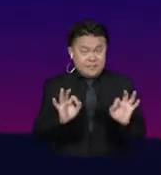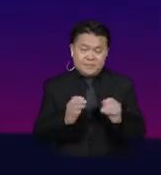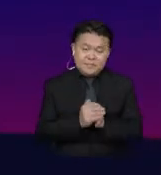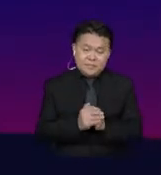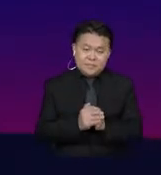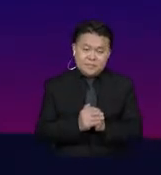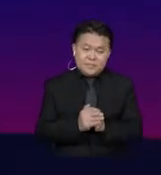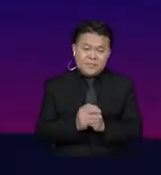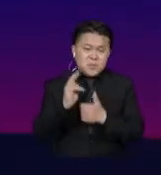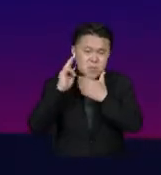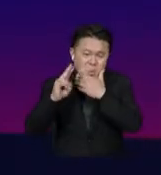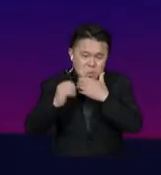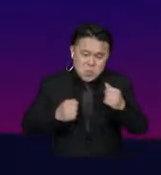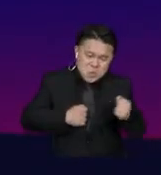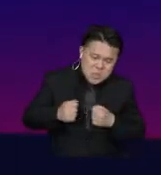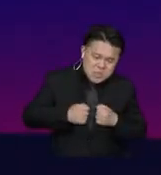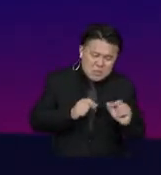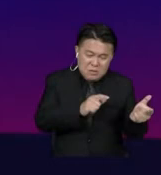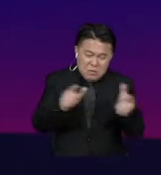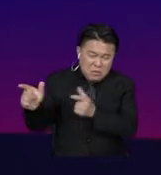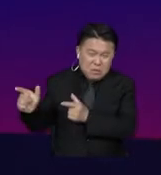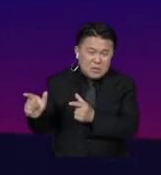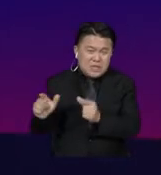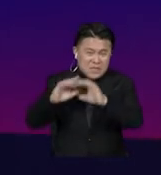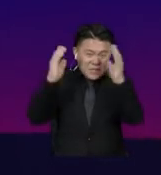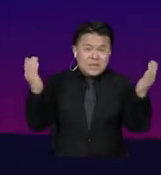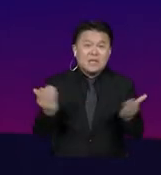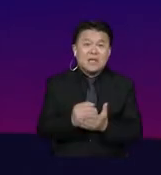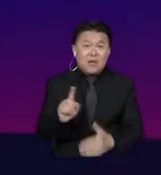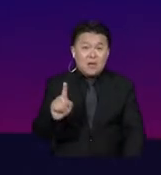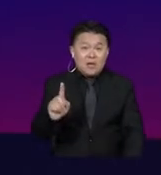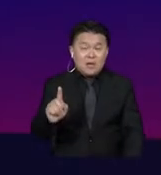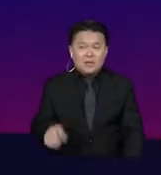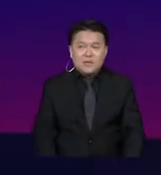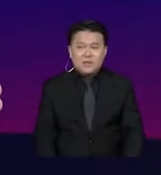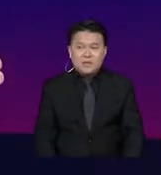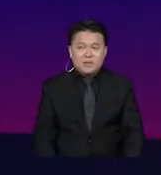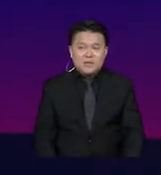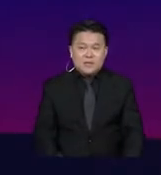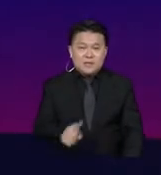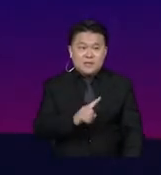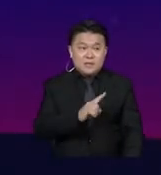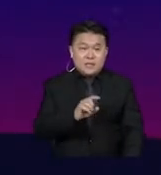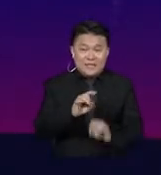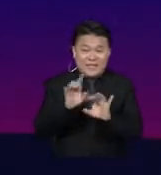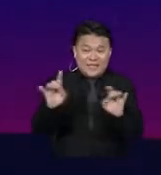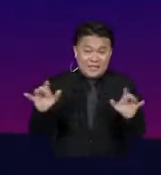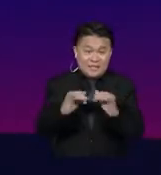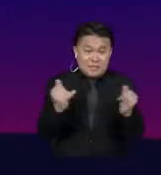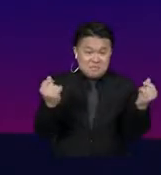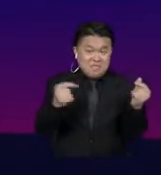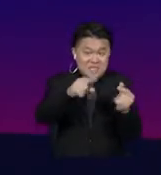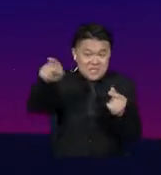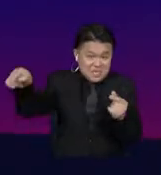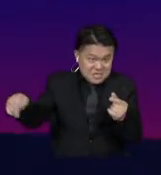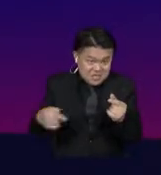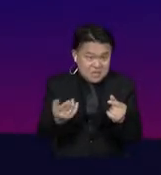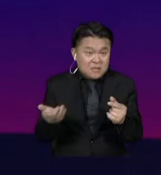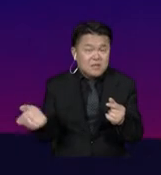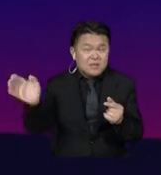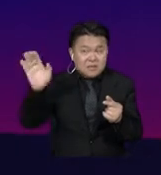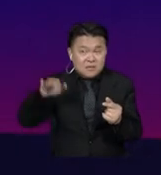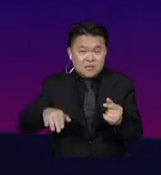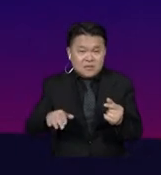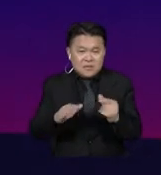orangutans, chimpanzees, bonobos, our closest living primate relatives, they're all endangered due to human